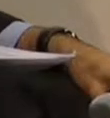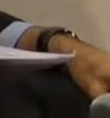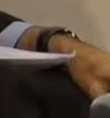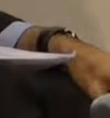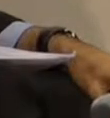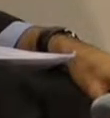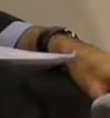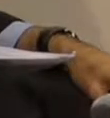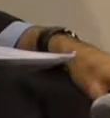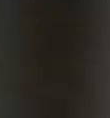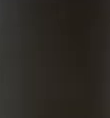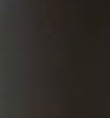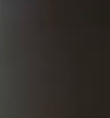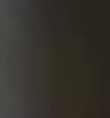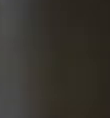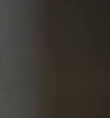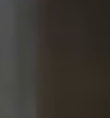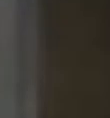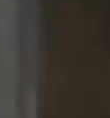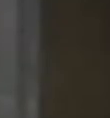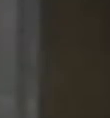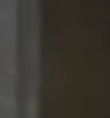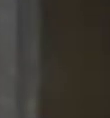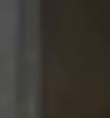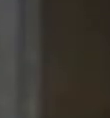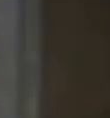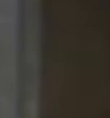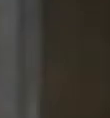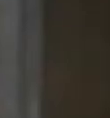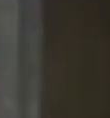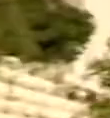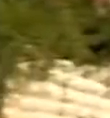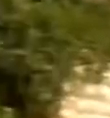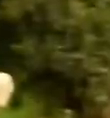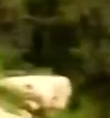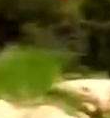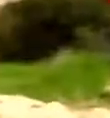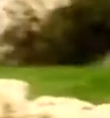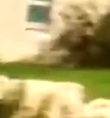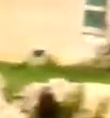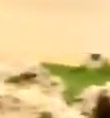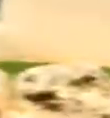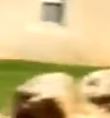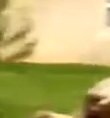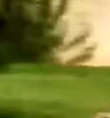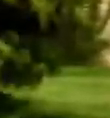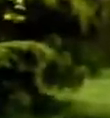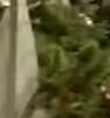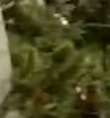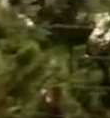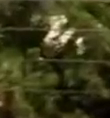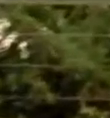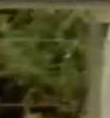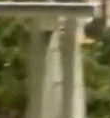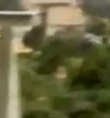בגץ למגרש הפוליטי. משילות מול אקטיביזם שיפוטי ועצמאות בגץ, סוגיה שסיעה